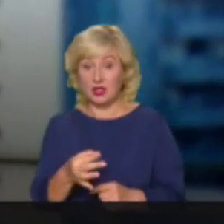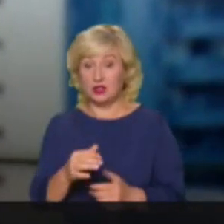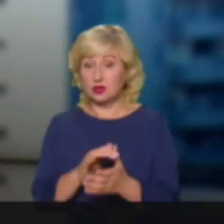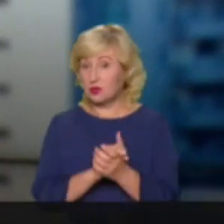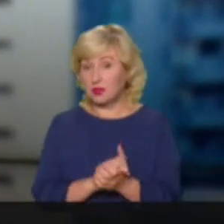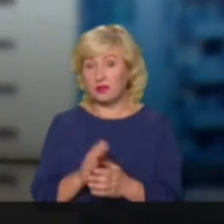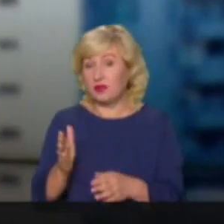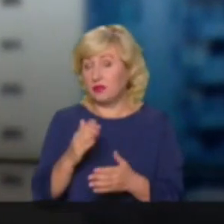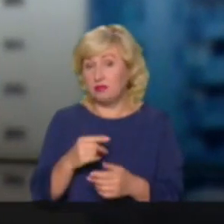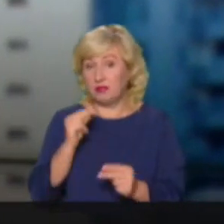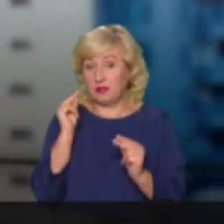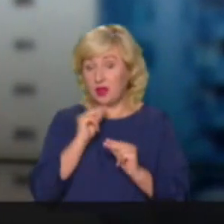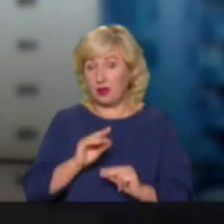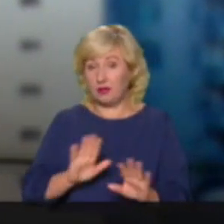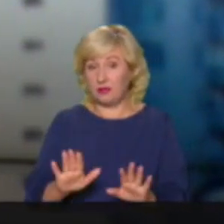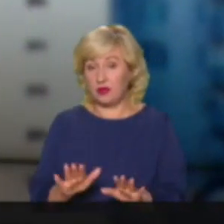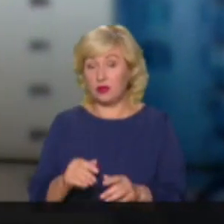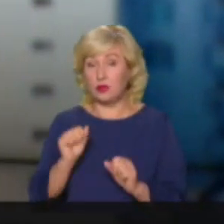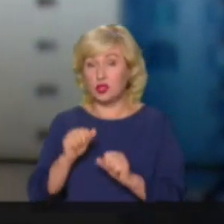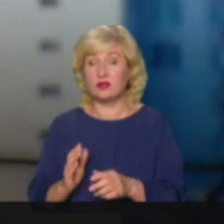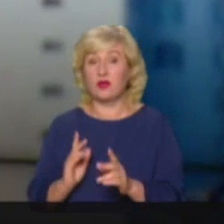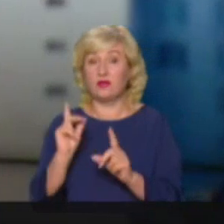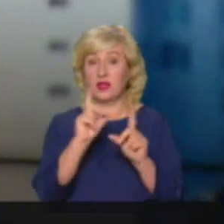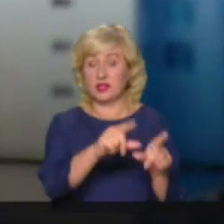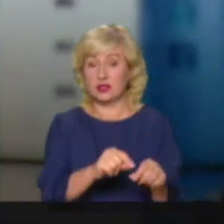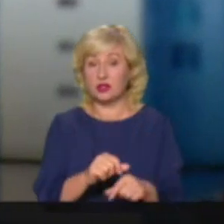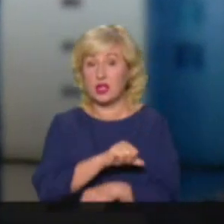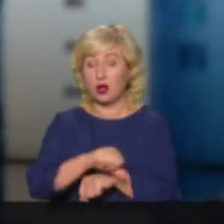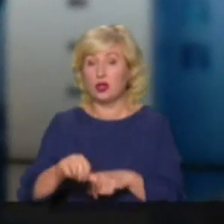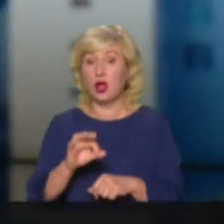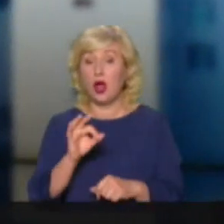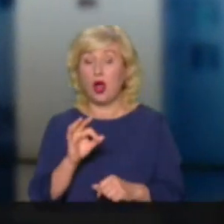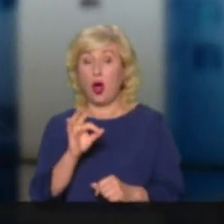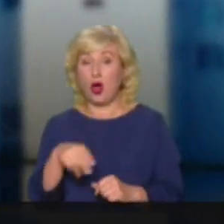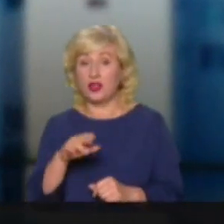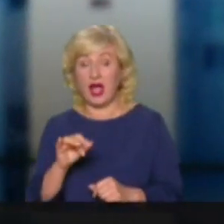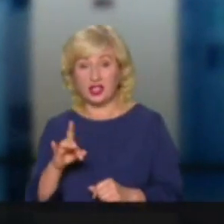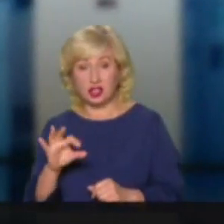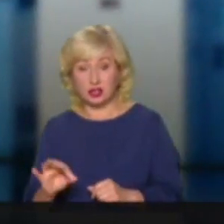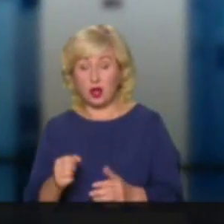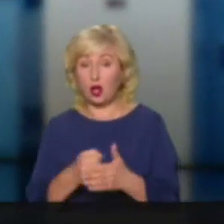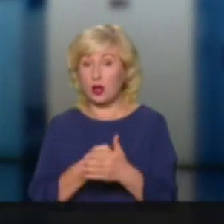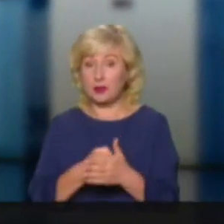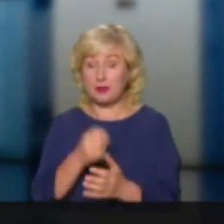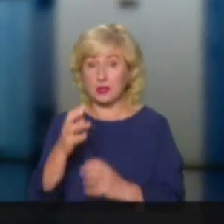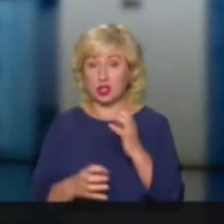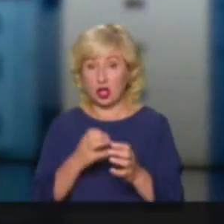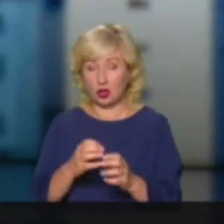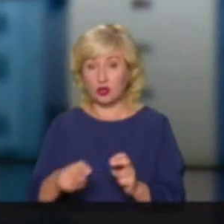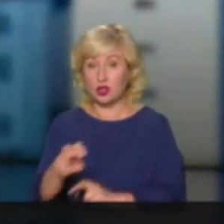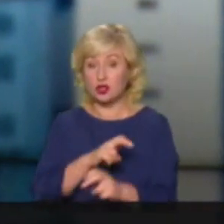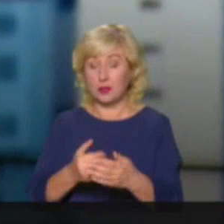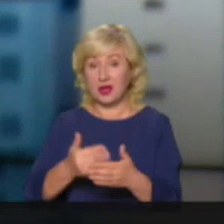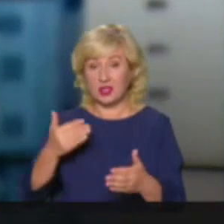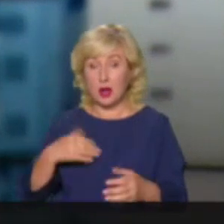відкинув причетність свою до можливого виїзду за кордон Одарченка. Захист нардепа вважає клопотання про міжнародний розшук передчасним.